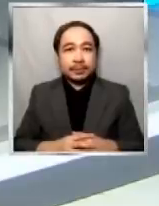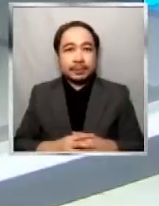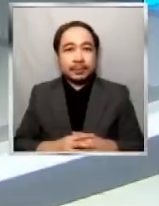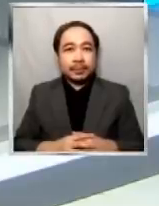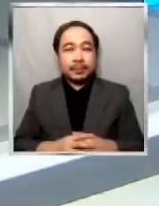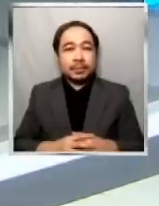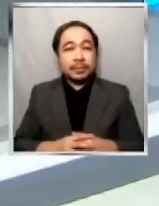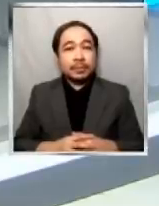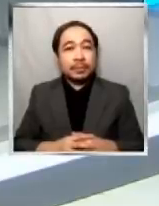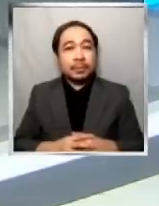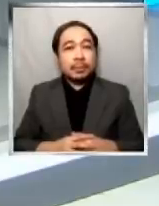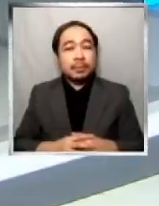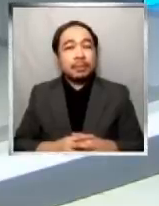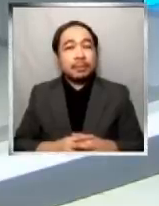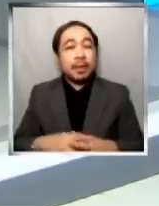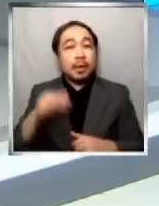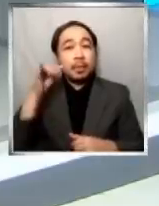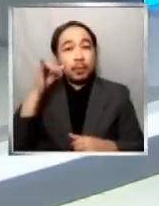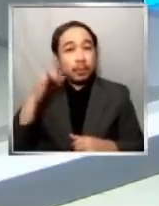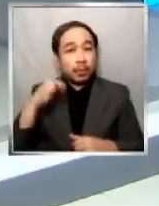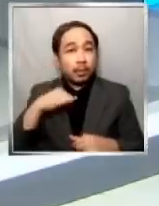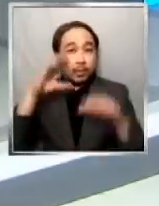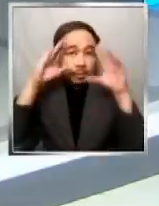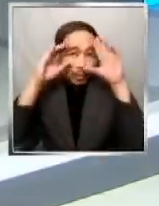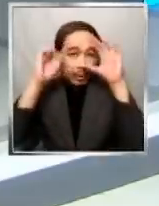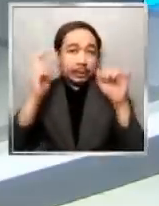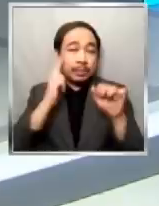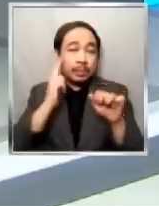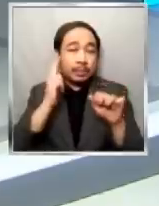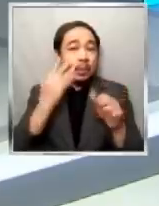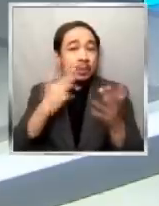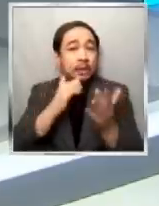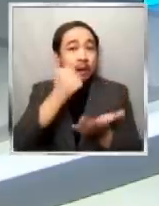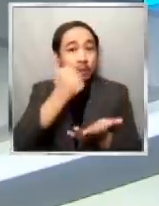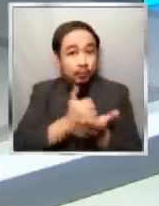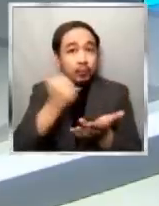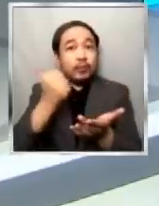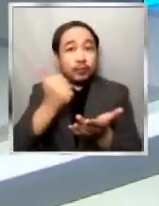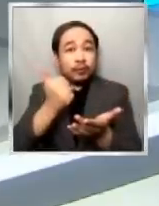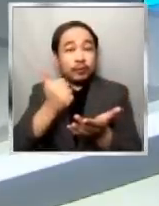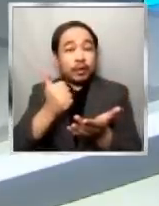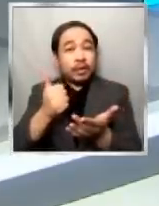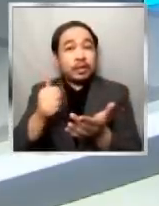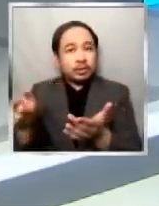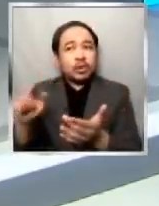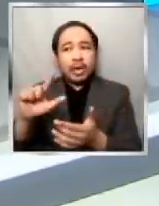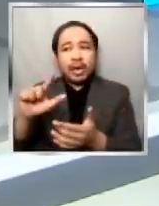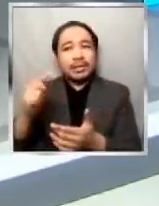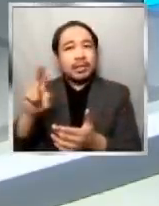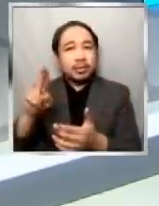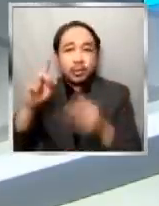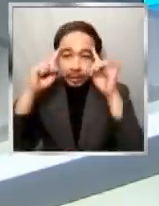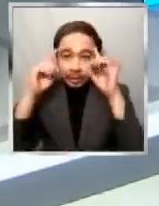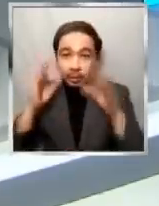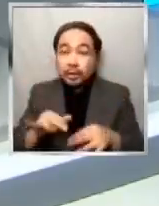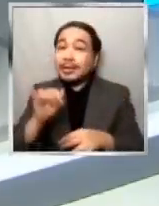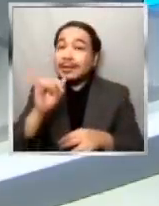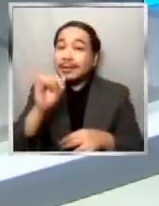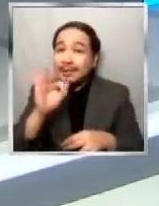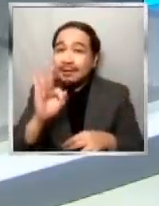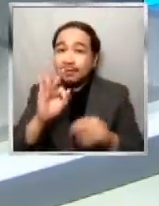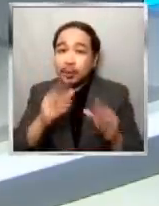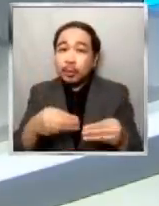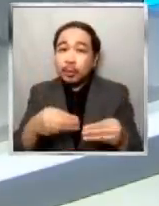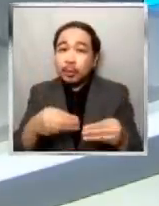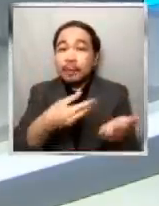Matapos aprubahan kagabi ni Pangulong Duterte, nasa lokal na pamahalaan na raw ang desisyon kung pera o in-kind nilang ibibigay